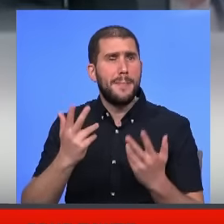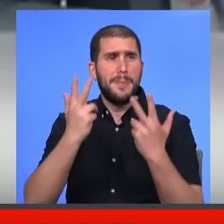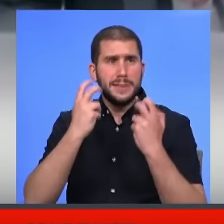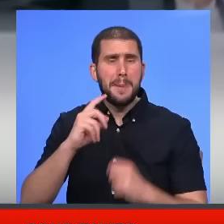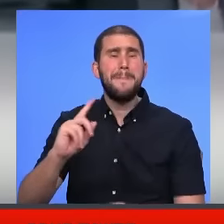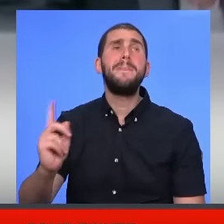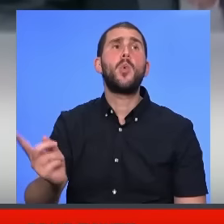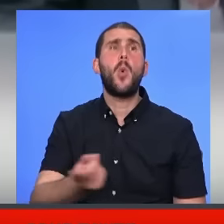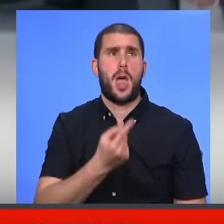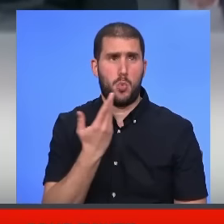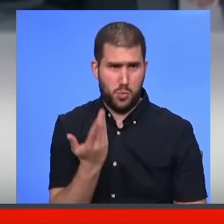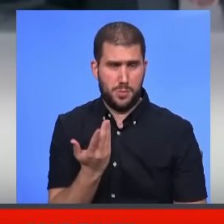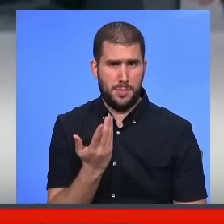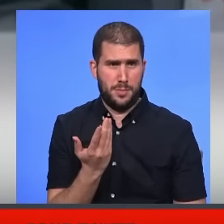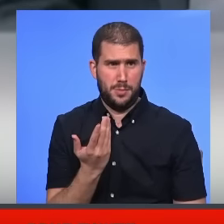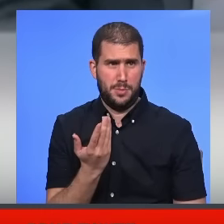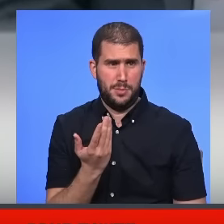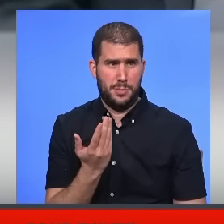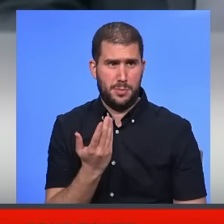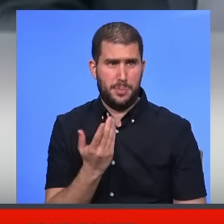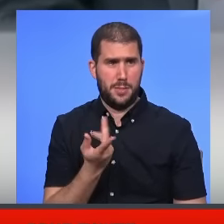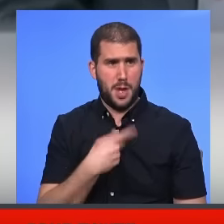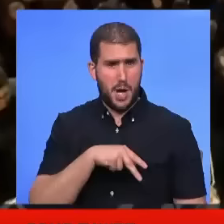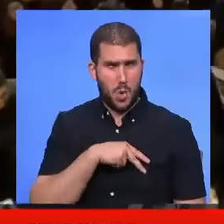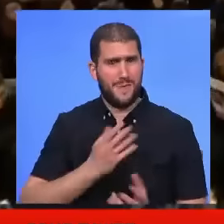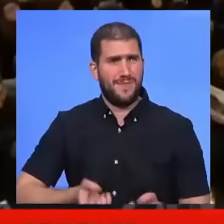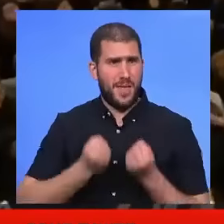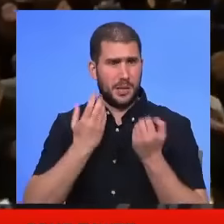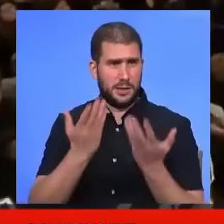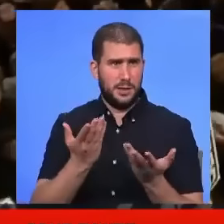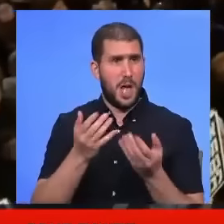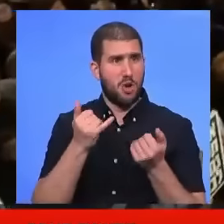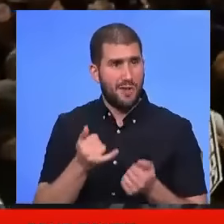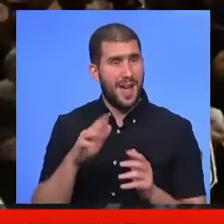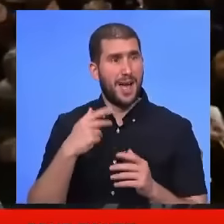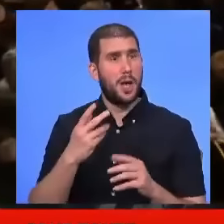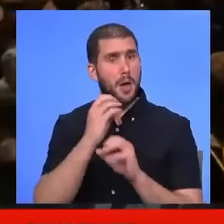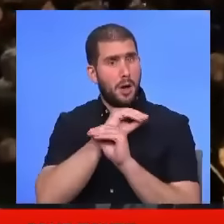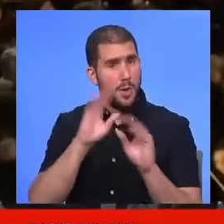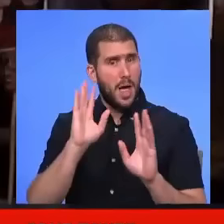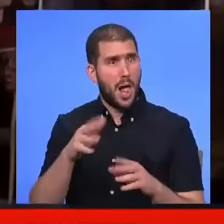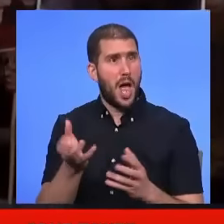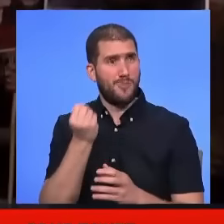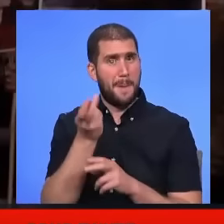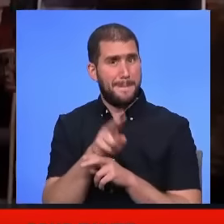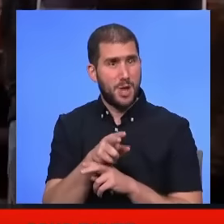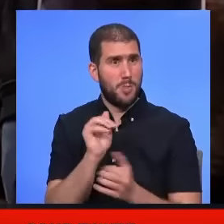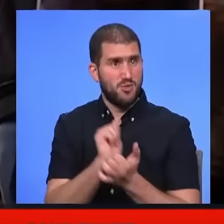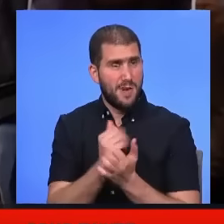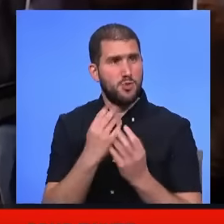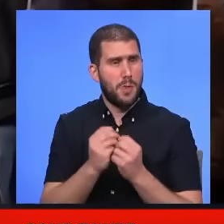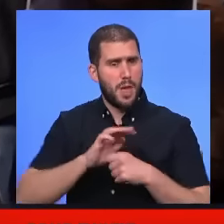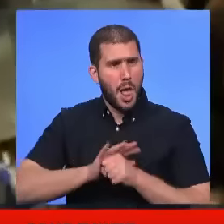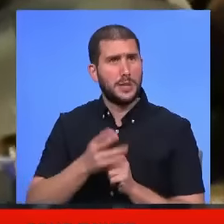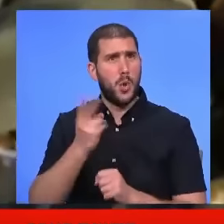שמצפים מכולנו לגלות אחריות ולהציל אותם. עכשיו, אחרי עוד הודעה על חטופים שמתו בשבי, המשפחות מגבירות את הלחץ